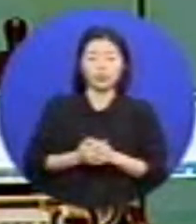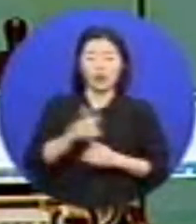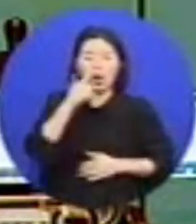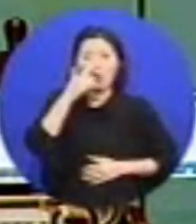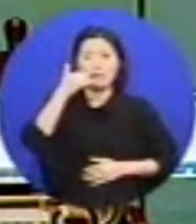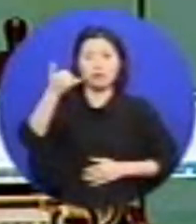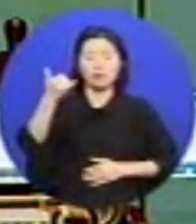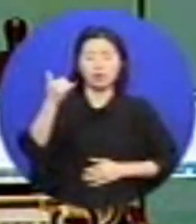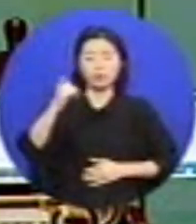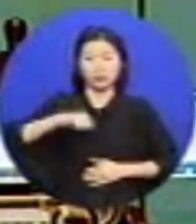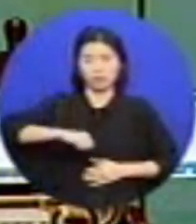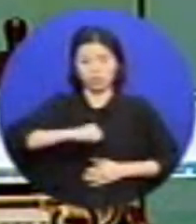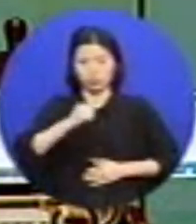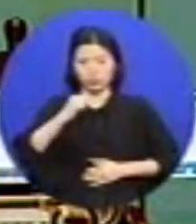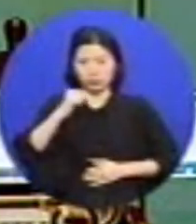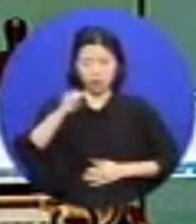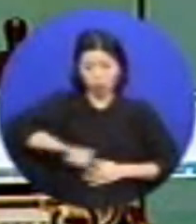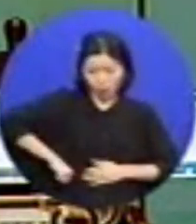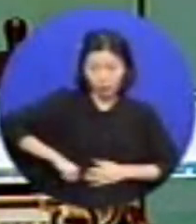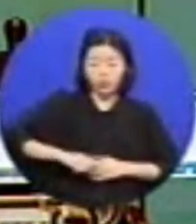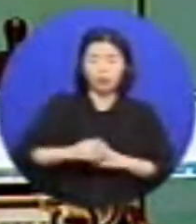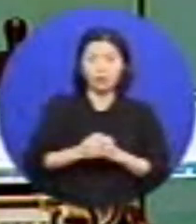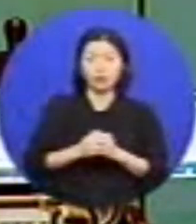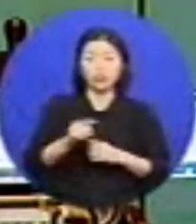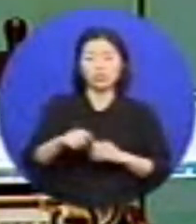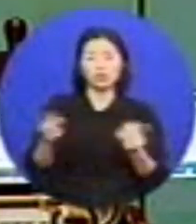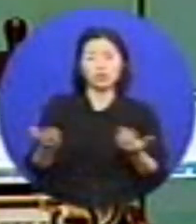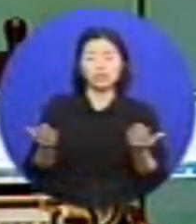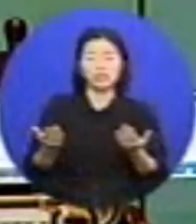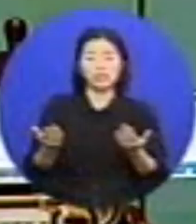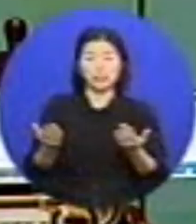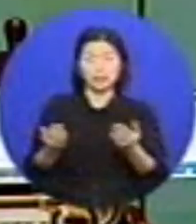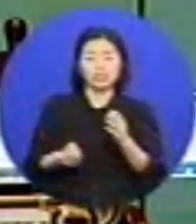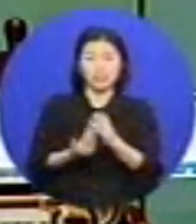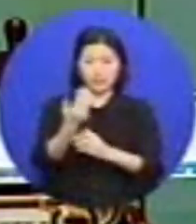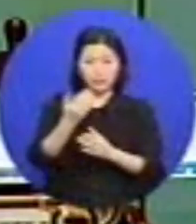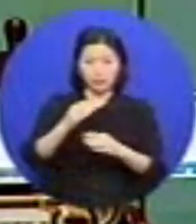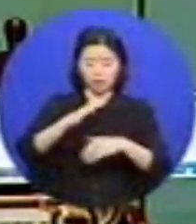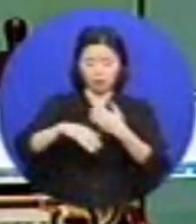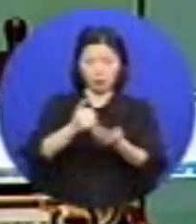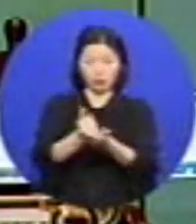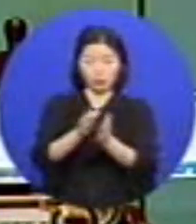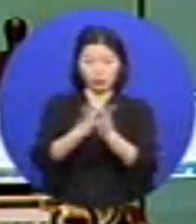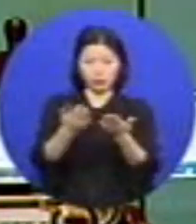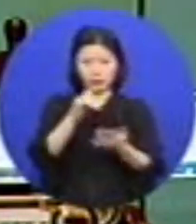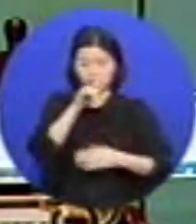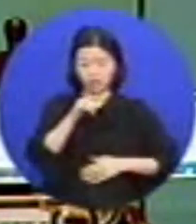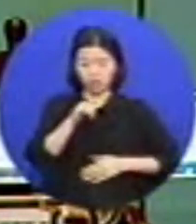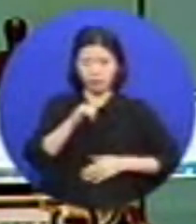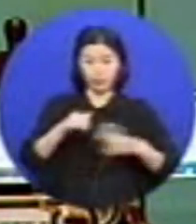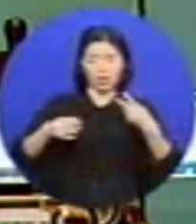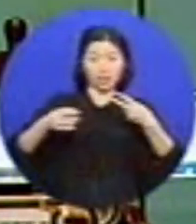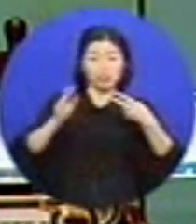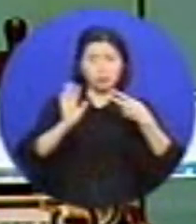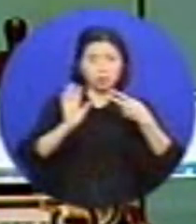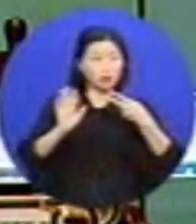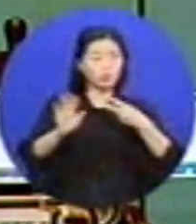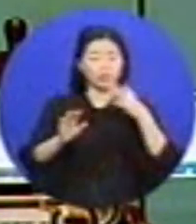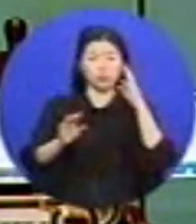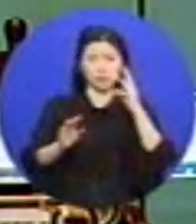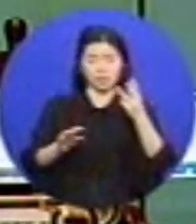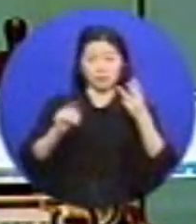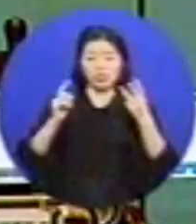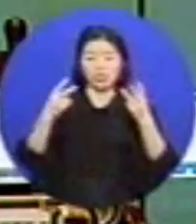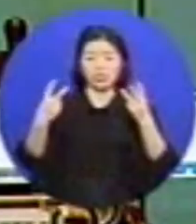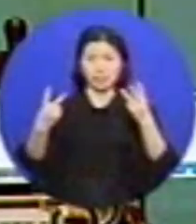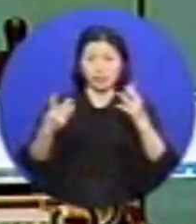부모를 거역하고 이런 일이 일어날 거라고 성경이 말하고 있습니다. 디모데 후서 3장 2절에